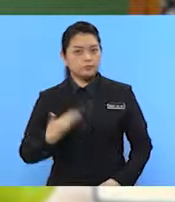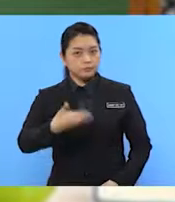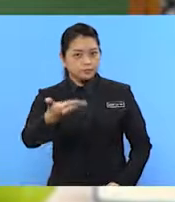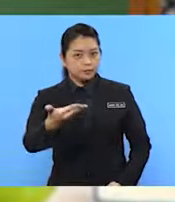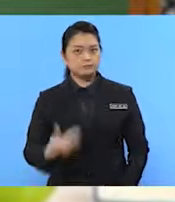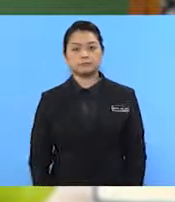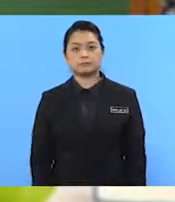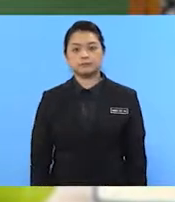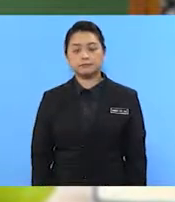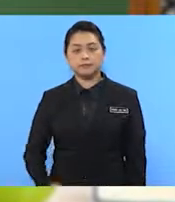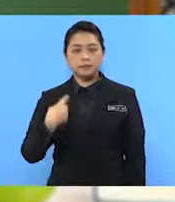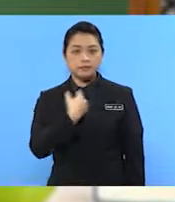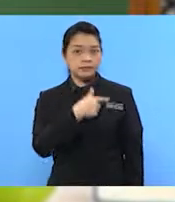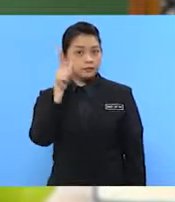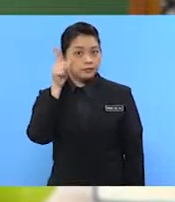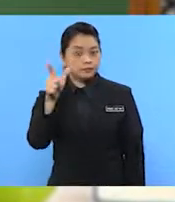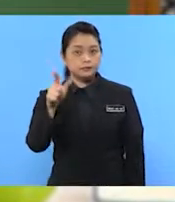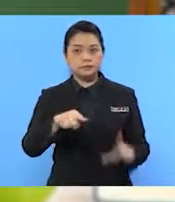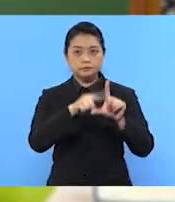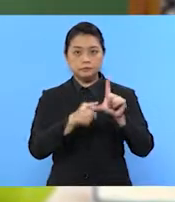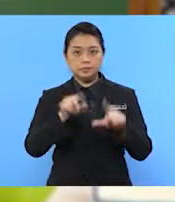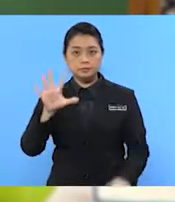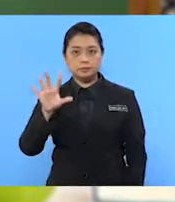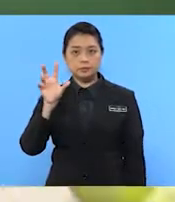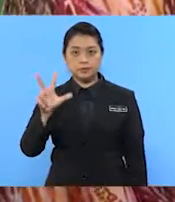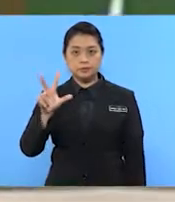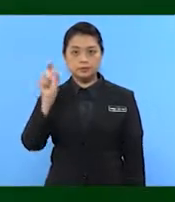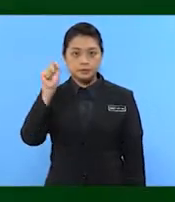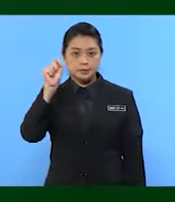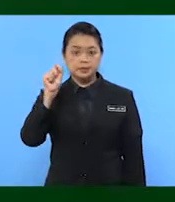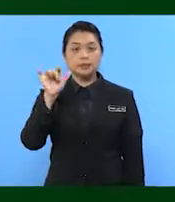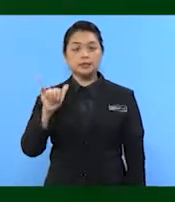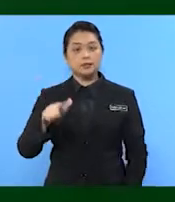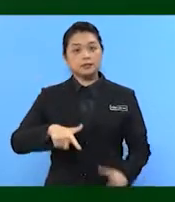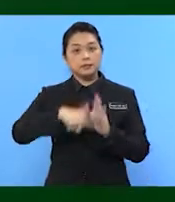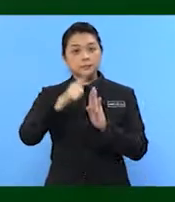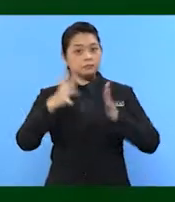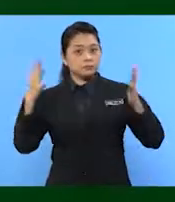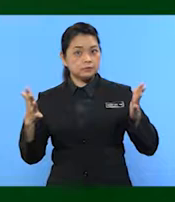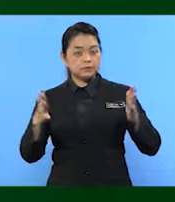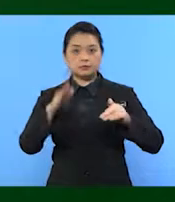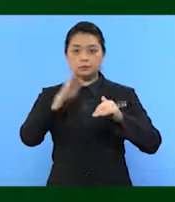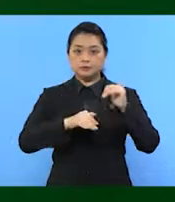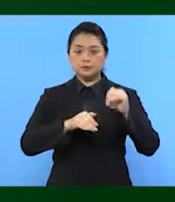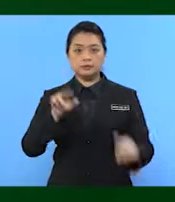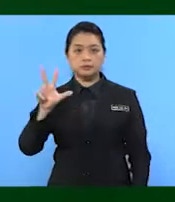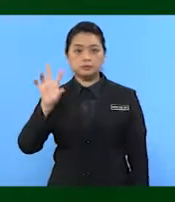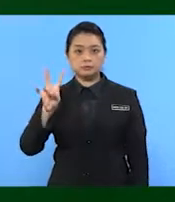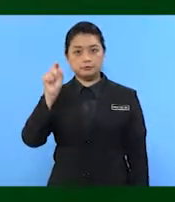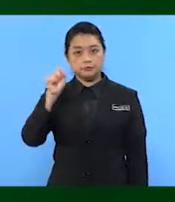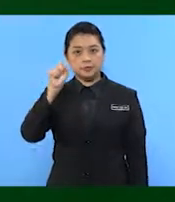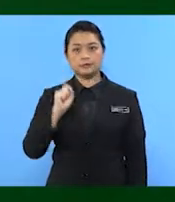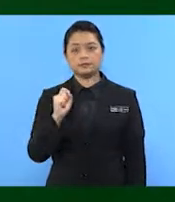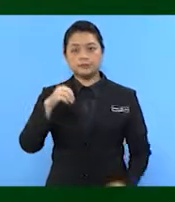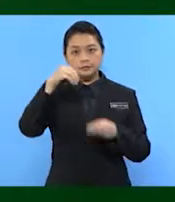Seterusnya, kita perhatikan sudut 53 darjah yang lebih besar daripada 37